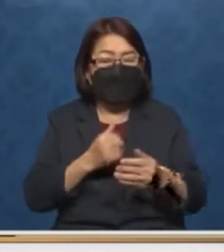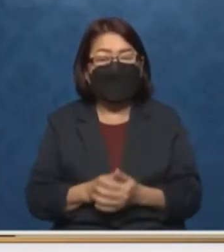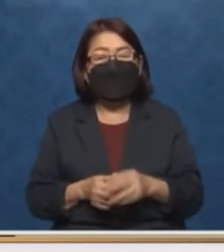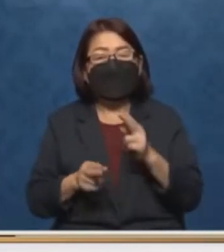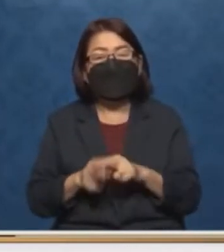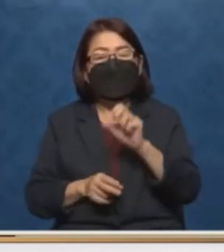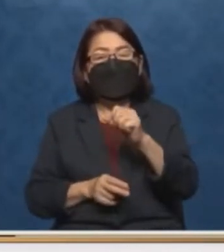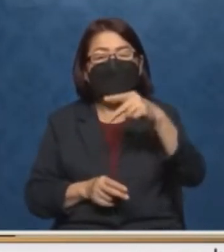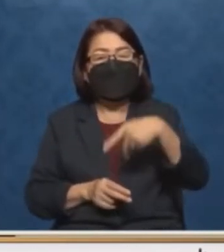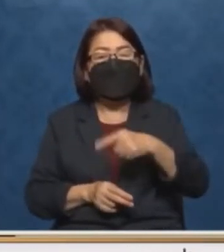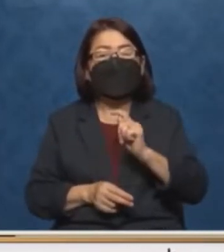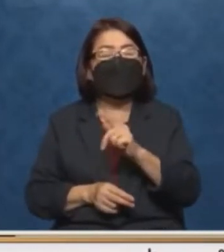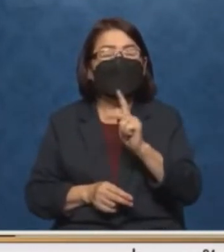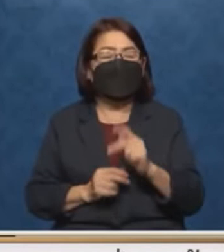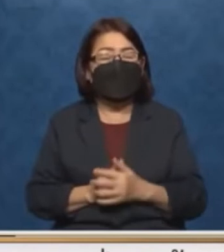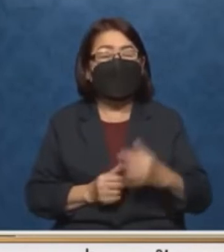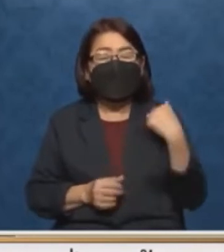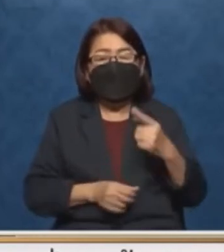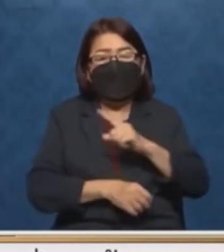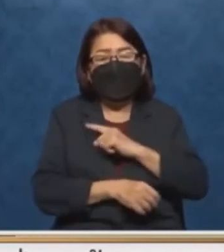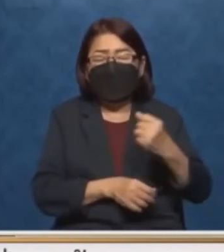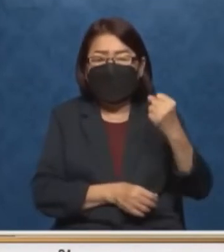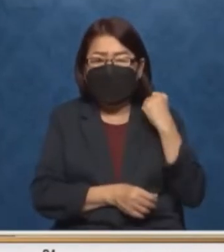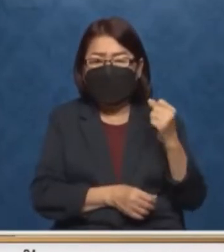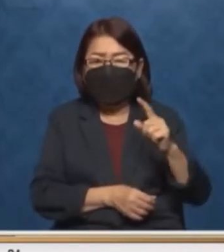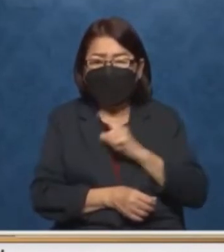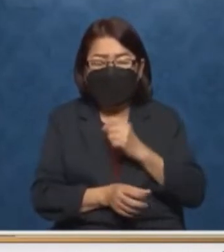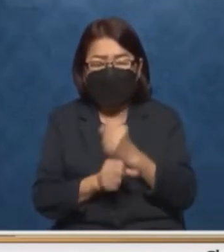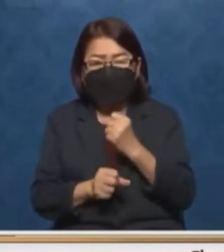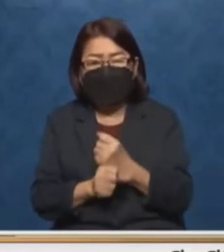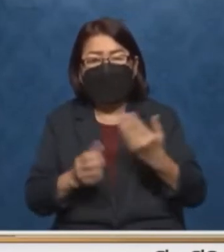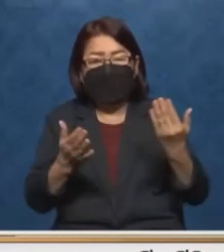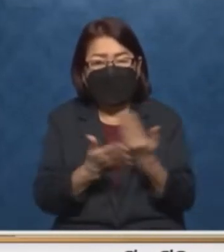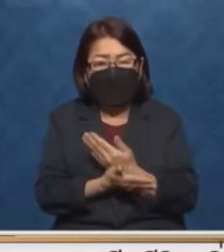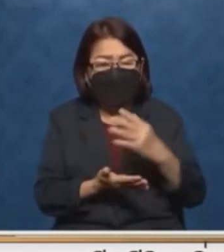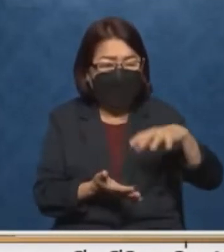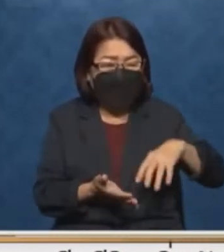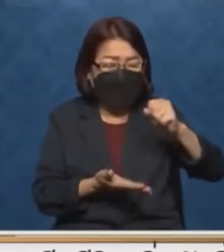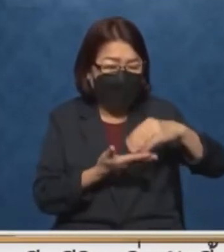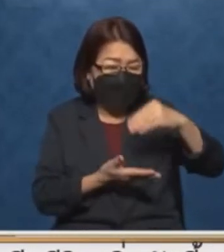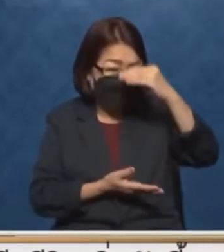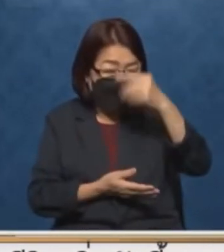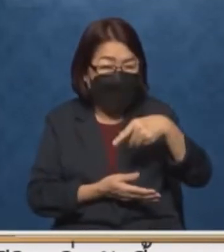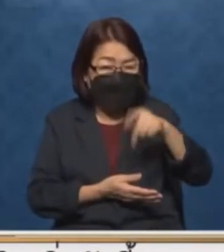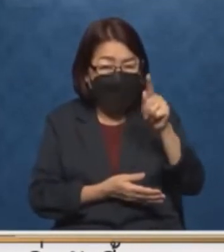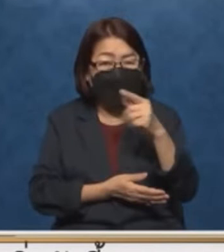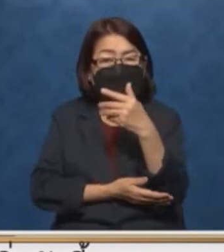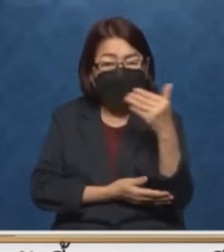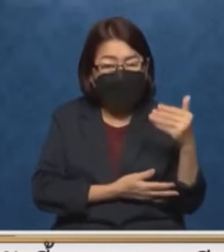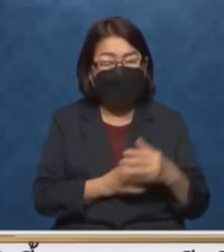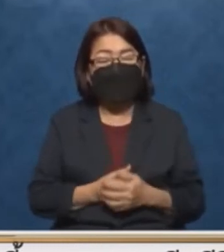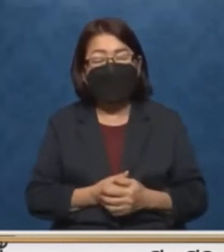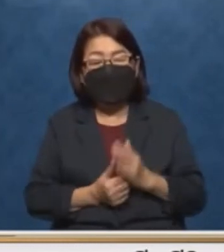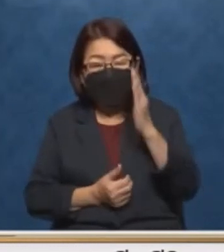สพฐ.มีอำนาจรับผิดชอบแทนสำนักงานประถมศึกษาแห่งชาติหลังจากนั้นนะครับก็มีการ